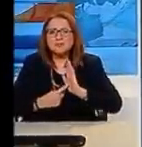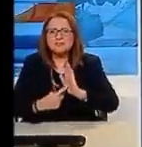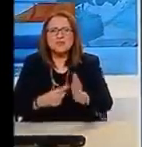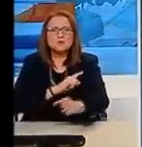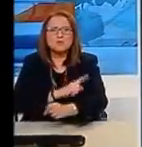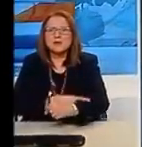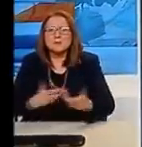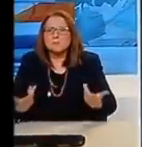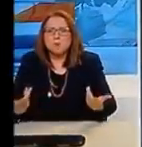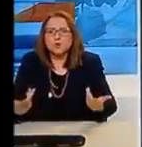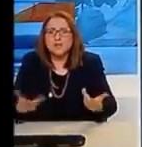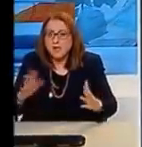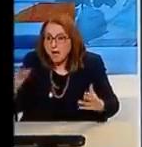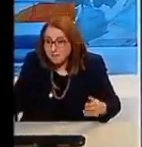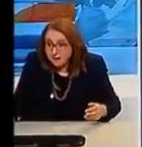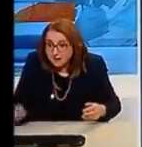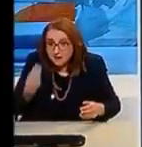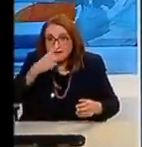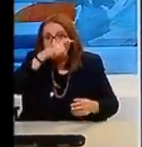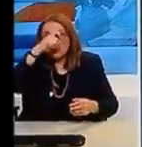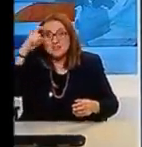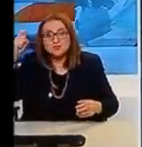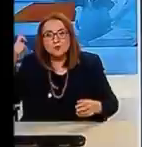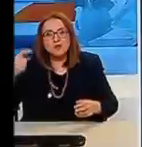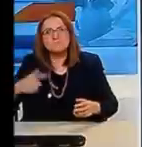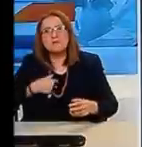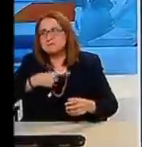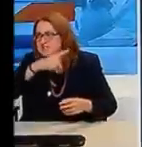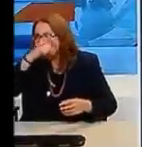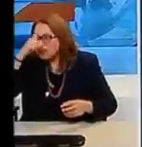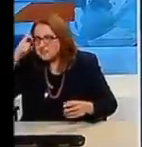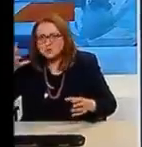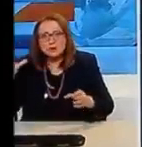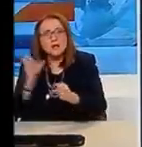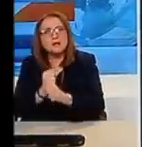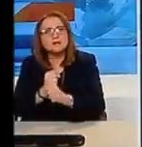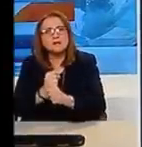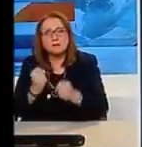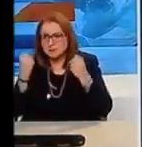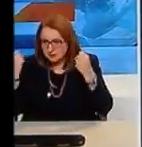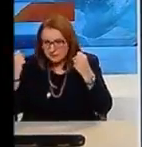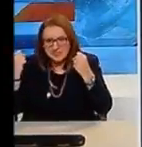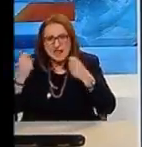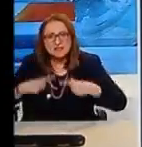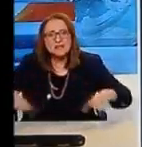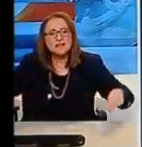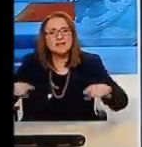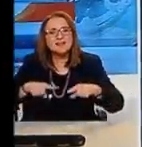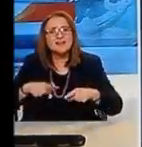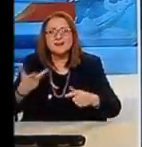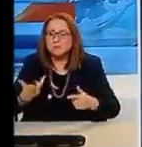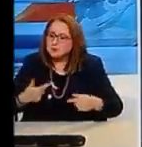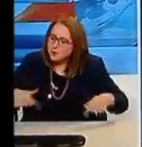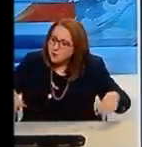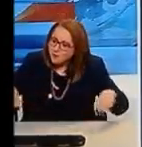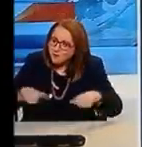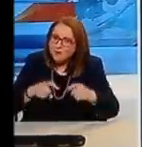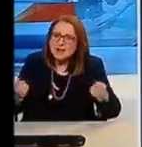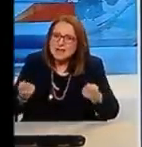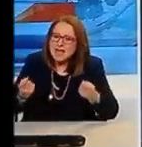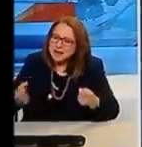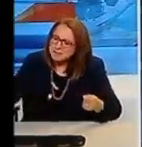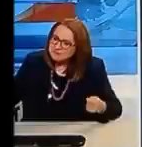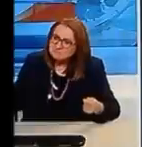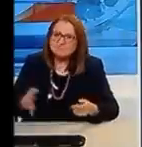και καρτερικότητα, ενωμένοι, κάναμε το καλύτερο. Και τώρα που τέλειωσαν αυτές οι μέρες της πρώτης μάχης, ας μην την κρατήσουμε μόνο ως